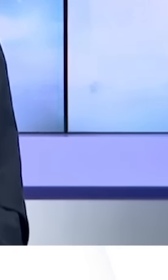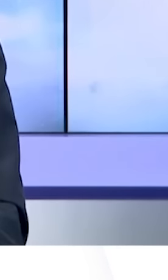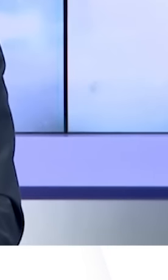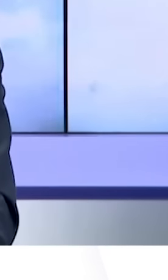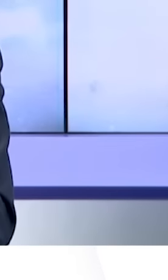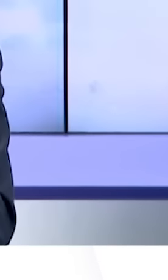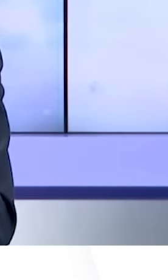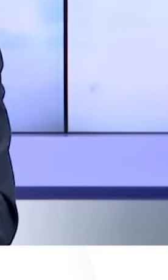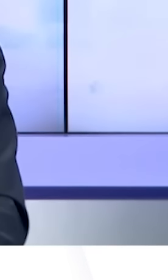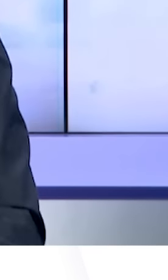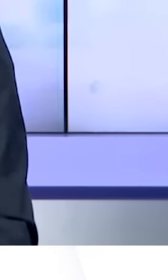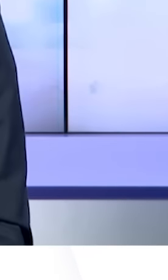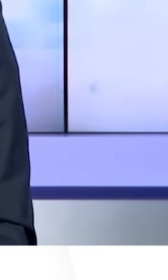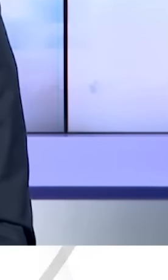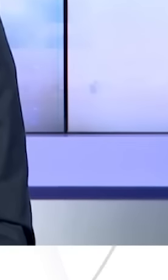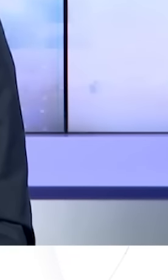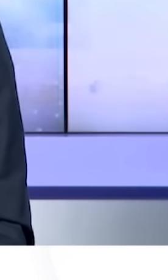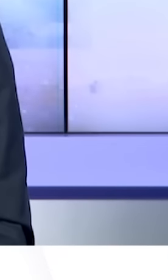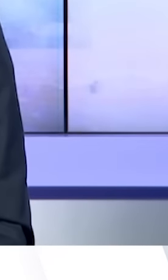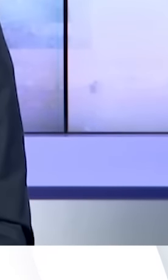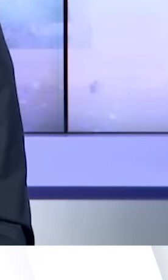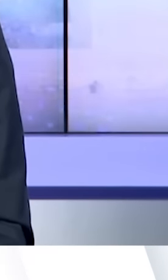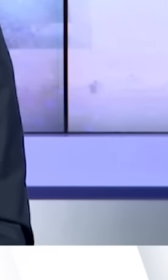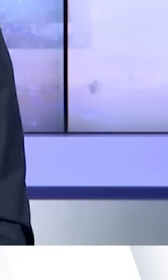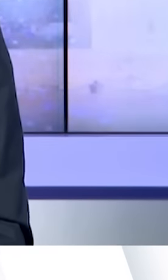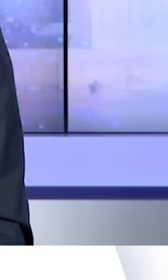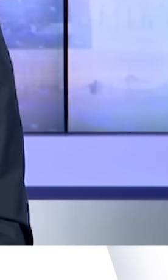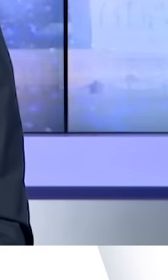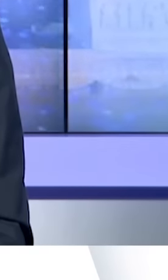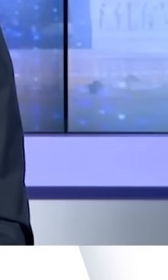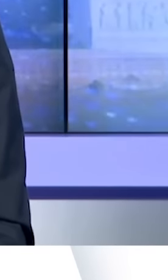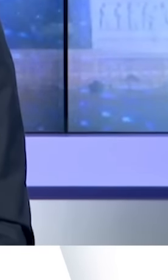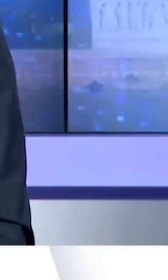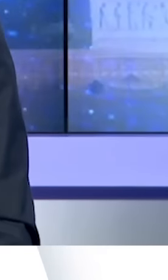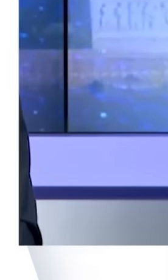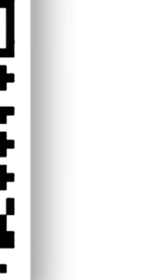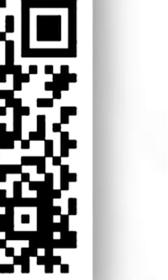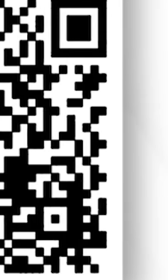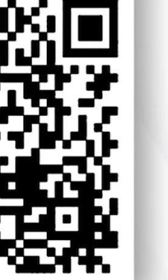นะครับ อยาลมกดติดตามและสมัครสมาชิด YouTube มัทิชนTV ดวยการสแก่น QR Code ดวยนะครับ